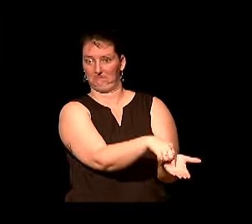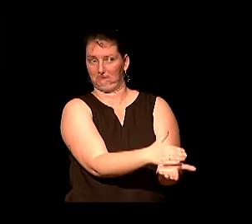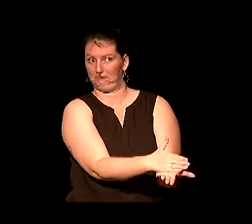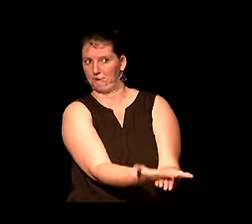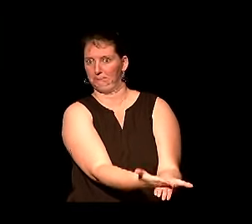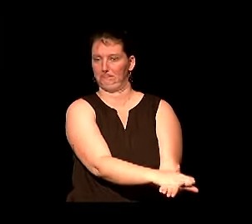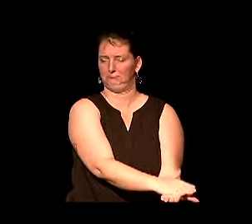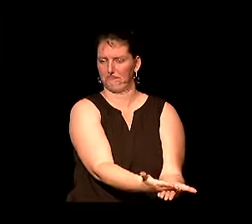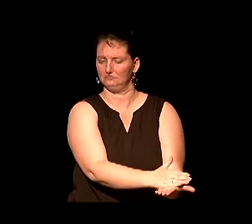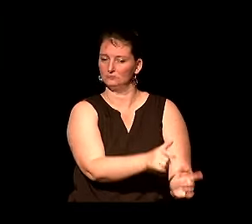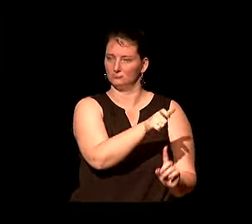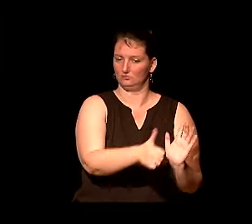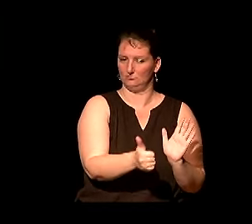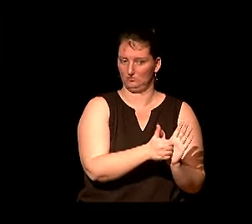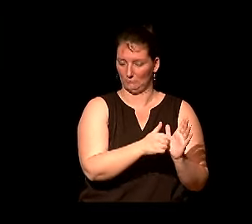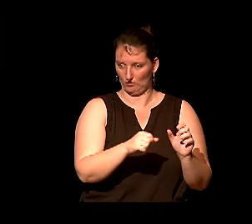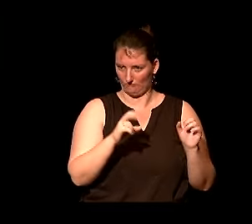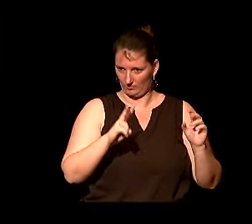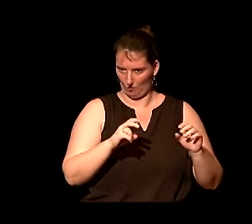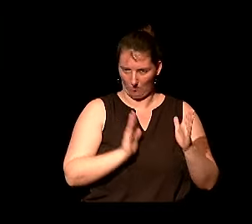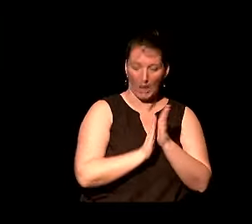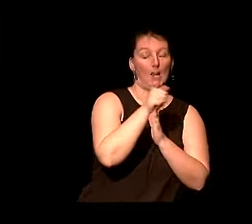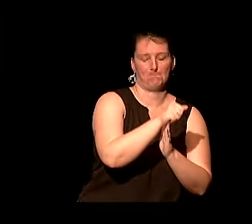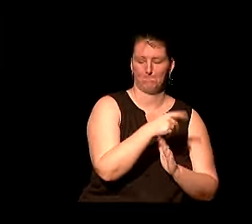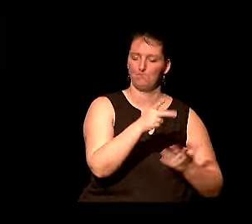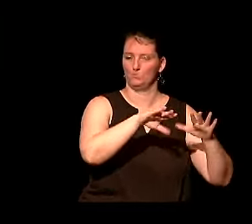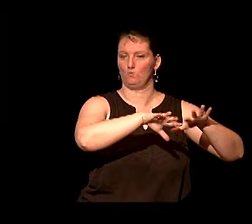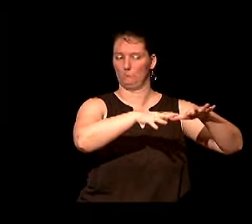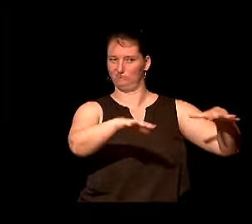pris dans le paysage, je dirais.